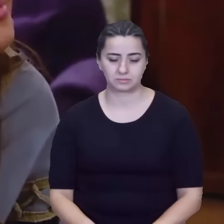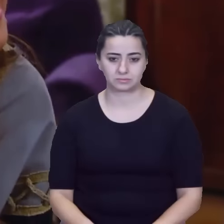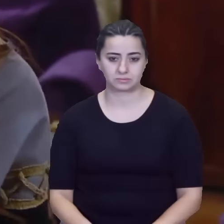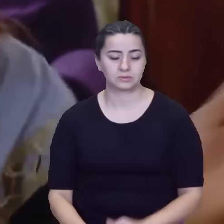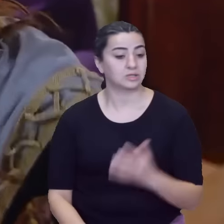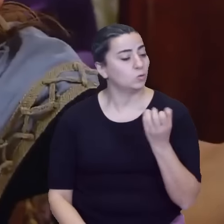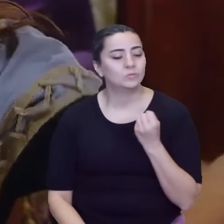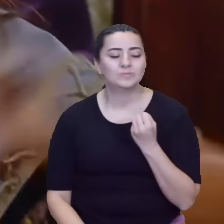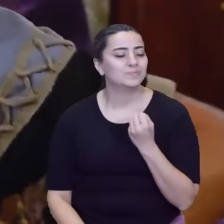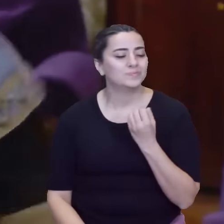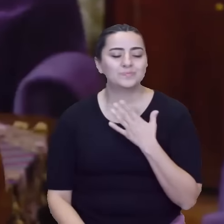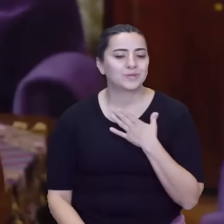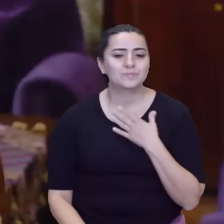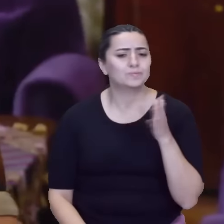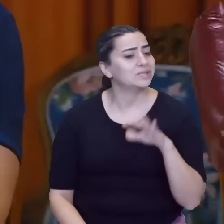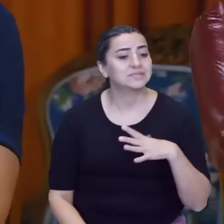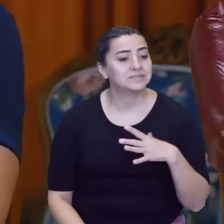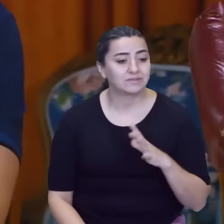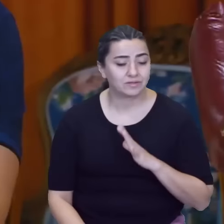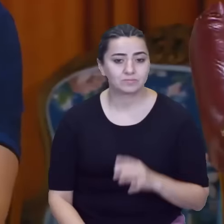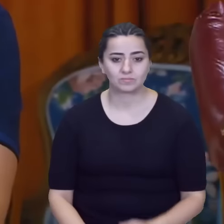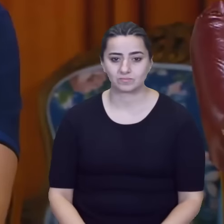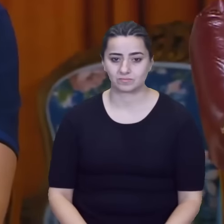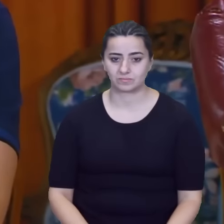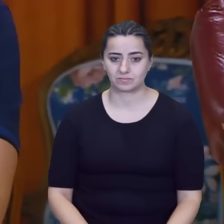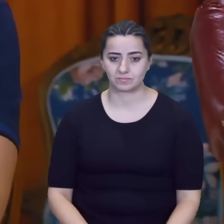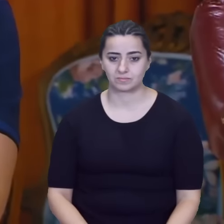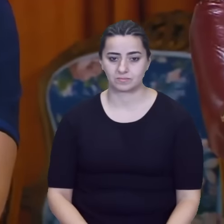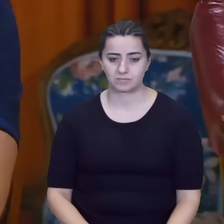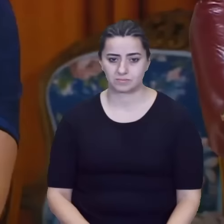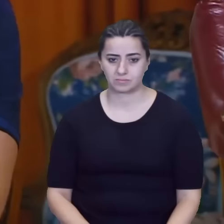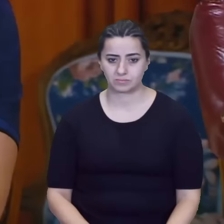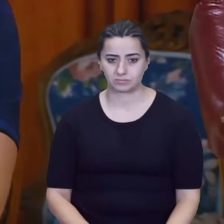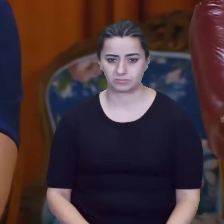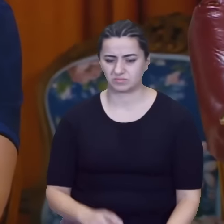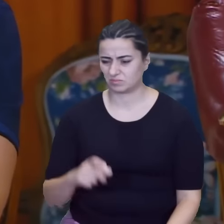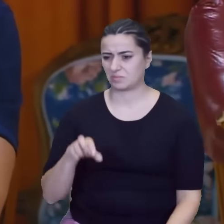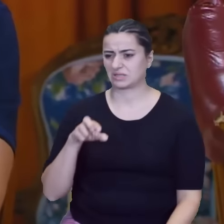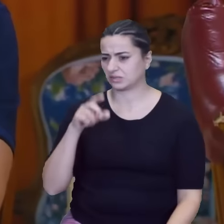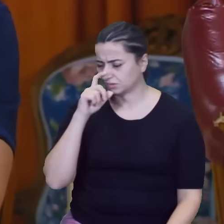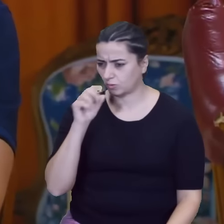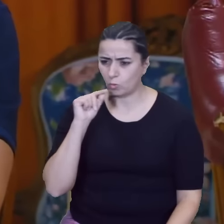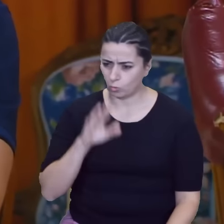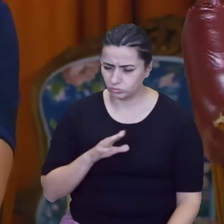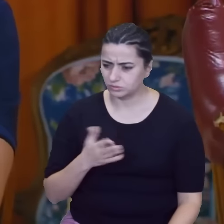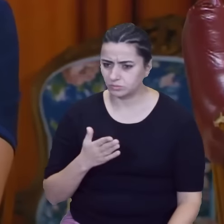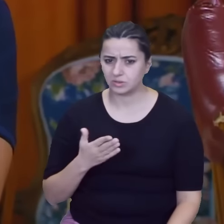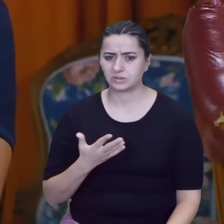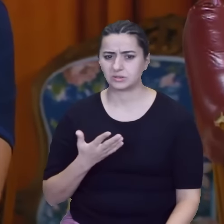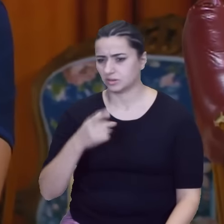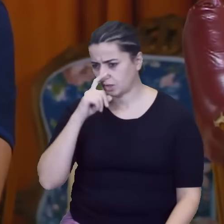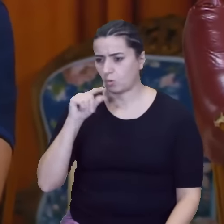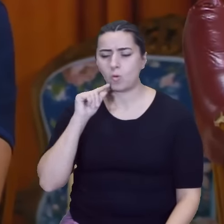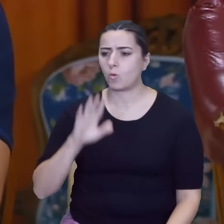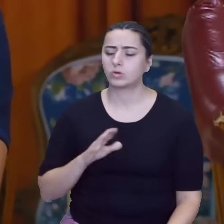Tabii ki alırım çekirdek. Küçük prenses. Başka ne istiyorsun? Prenses mi? Prenses. Prenses. İstediğin bir şey olursa söyle. Ne demek